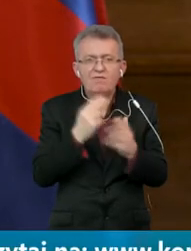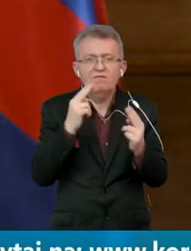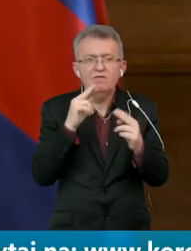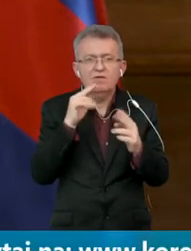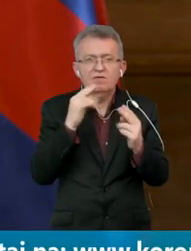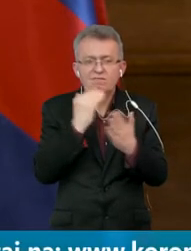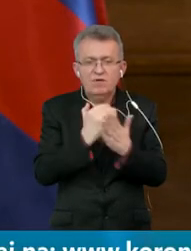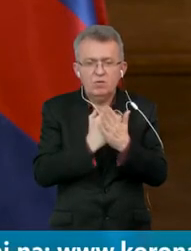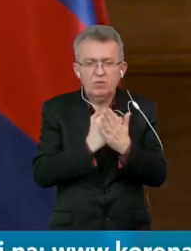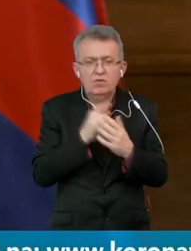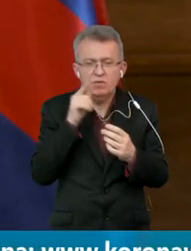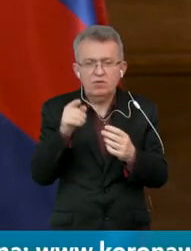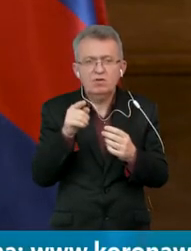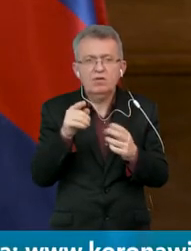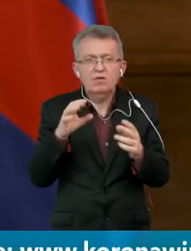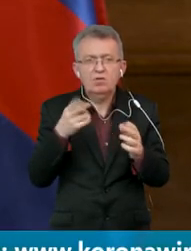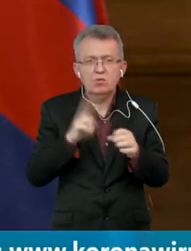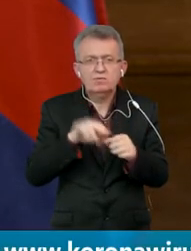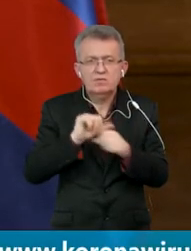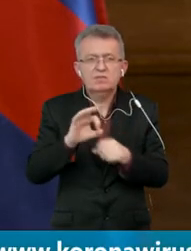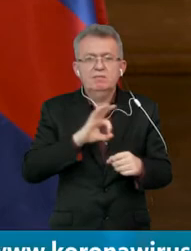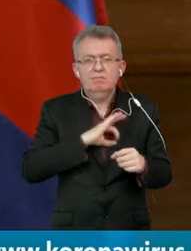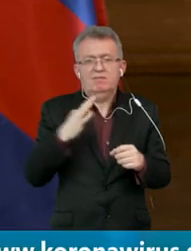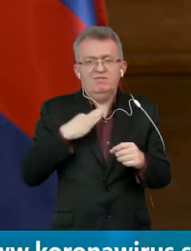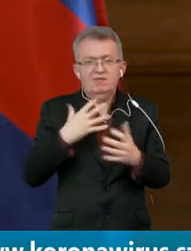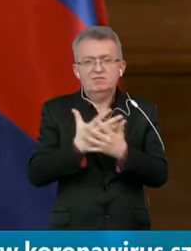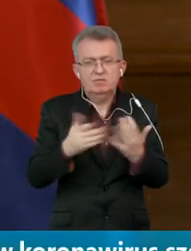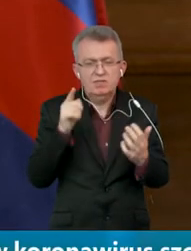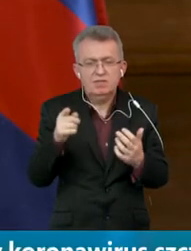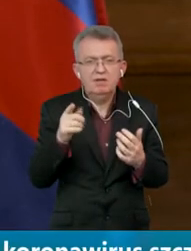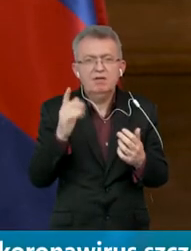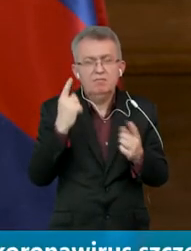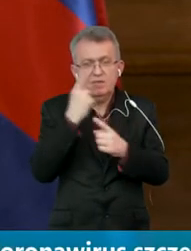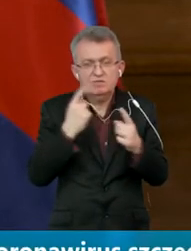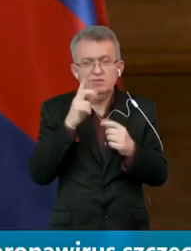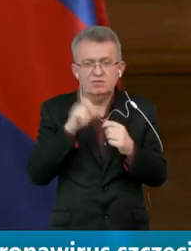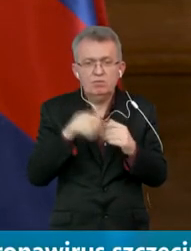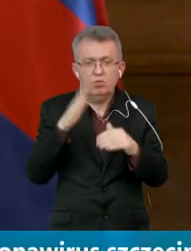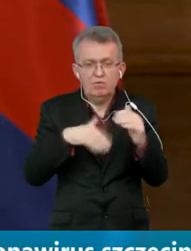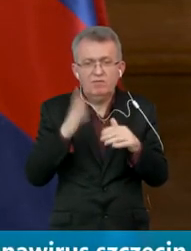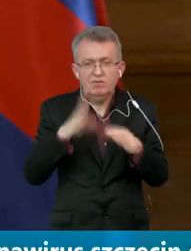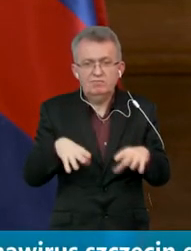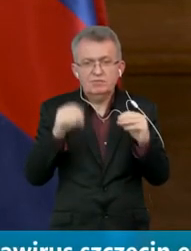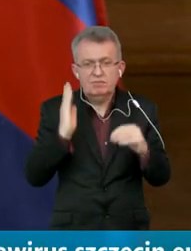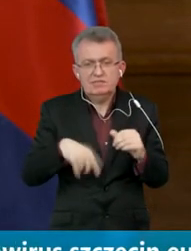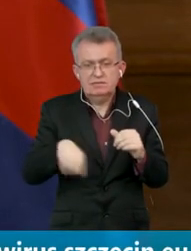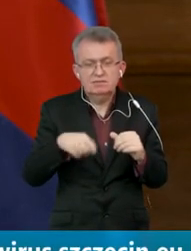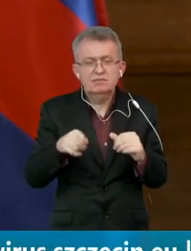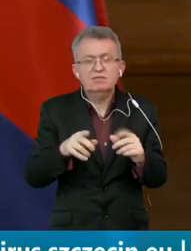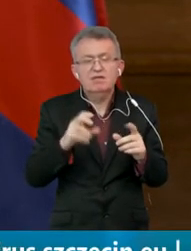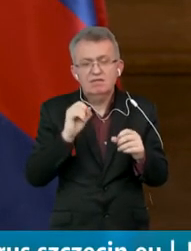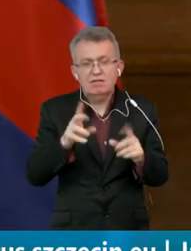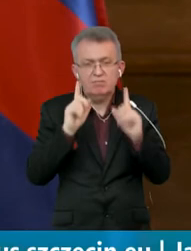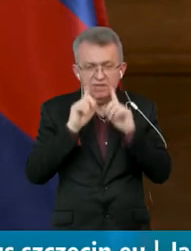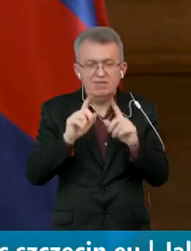tego terenu dla podmiotów, które są właścicielami. Mam nadzieję, że te budowy tam ruszą, bo rzeczywiście